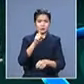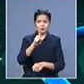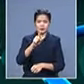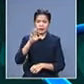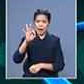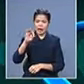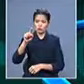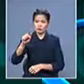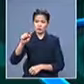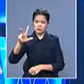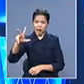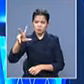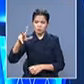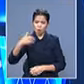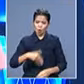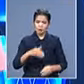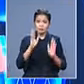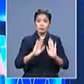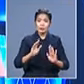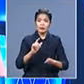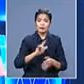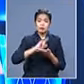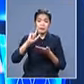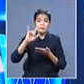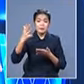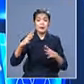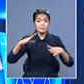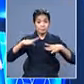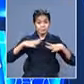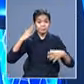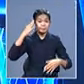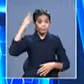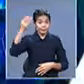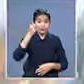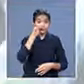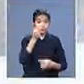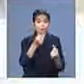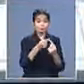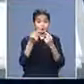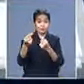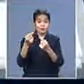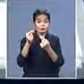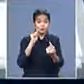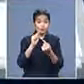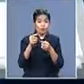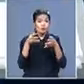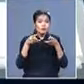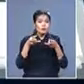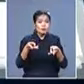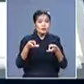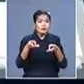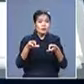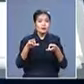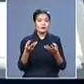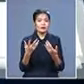นะ ไม่รู้เหมือนกันครับ เราพักกันสักครู่ก่อนนะคะแล้วช่วงหน้าค่ะกลับมาติดตามแนวทางของการสร้างความป